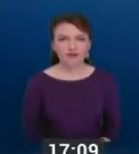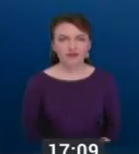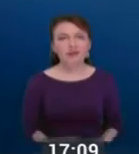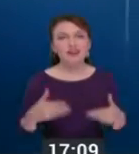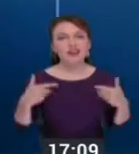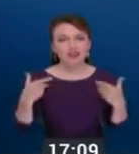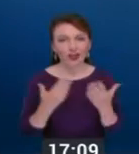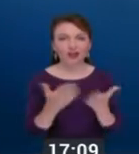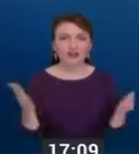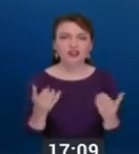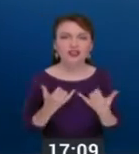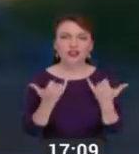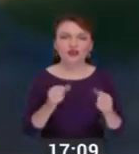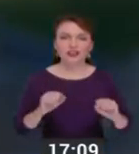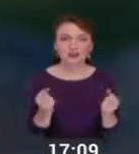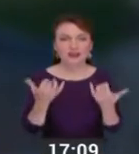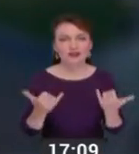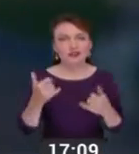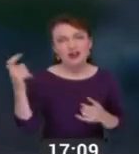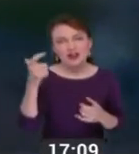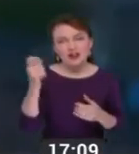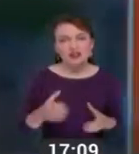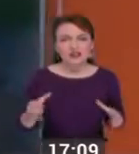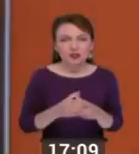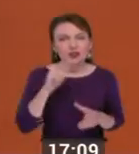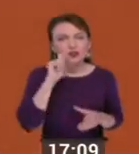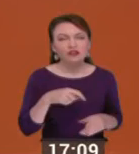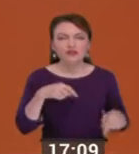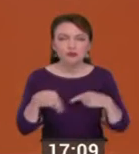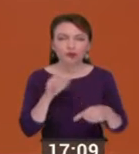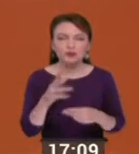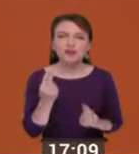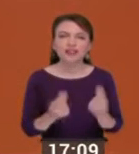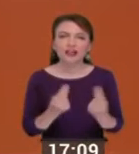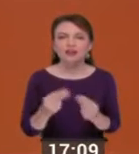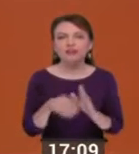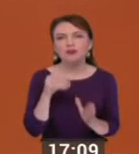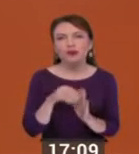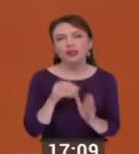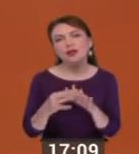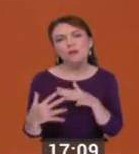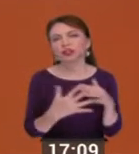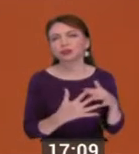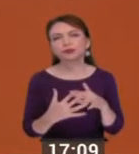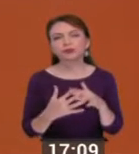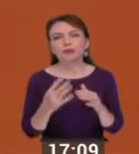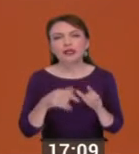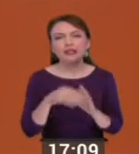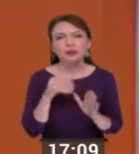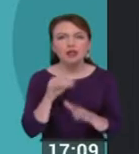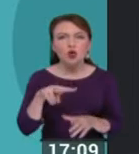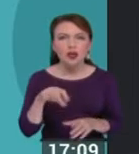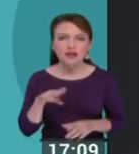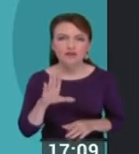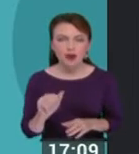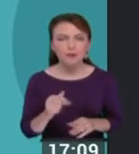Вітаю вас, шановні друзі. Сьогодні у Харкові збірна України з футболу зіграє відбірний матч Чемпіонату Європи зі збірною Литви.